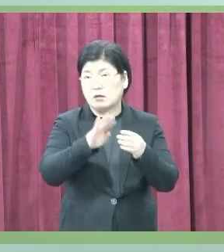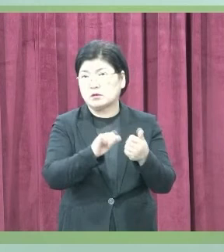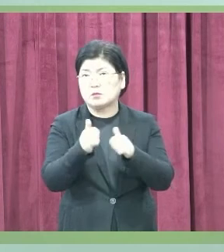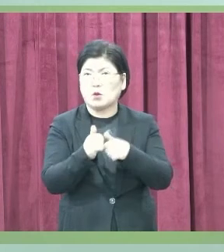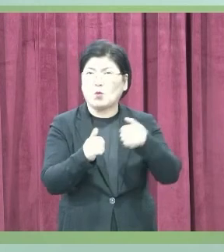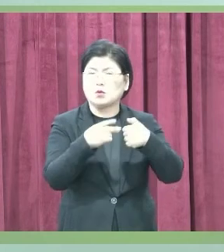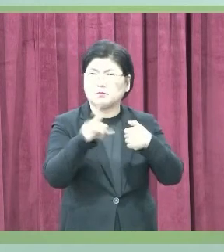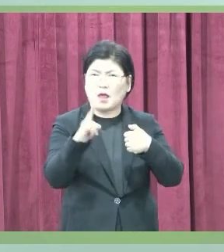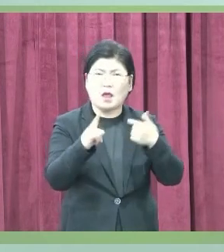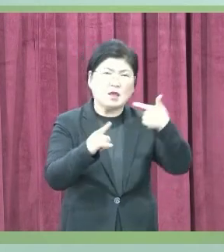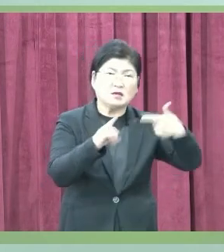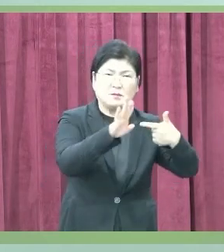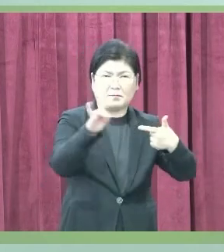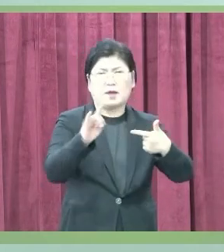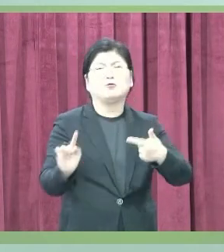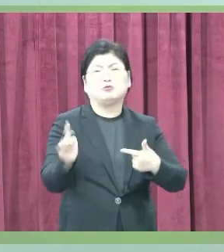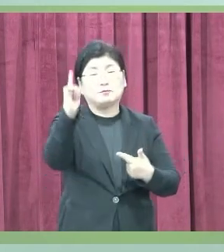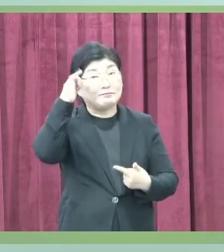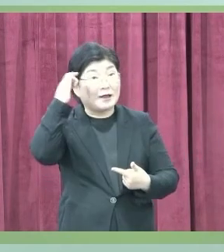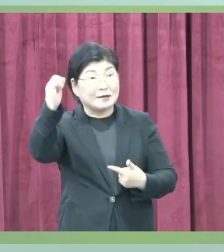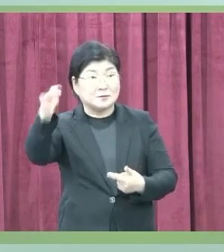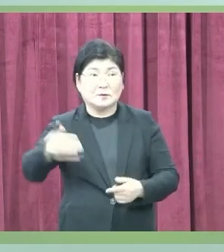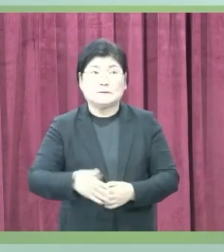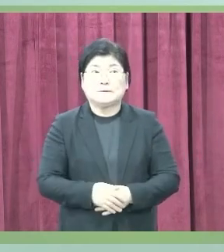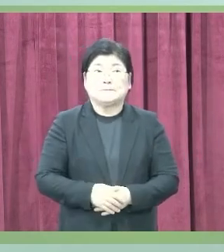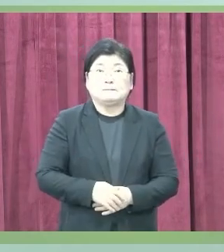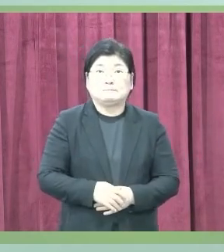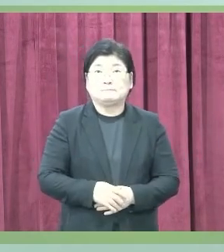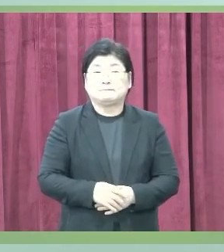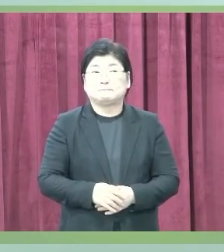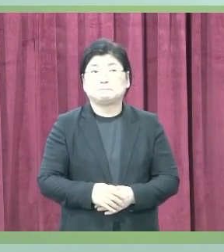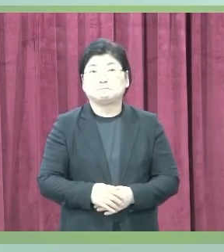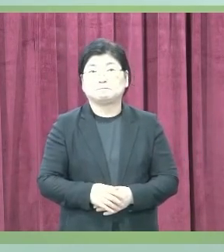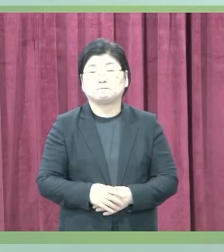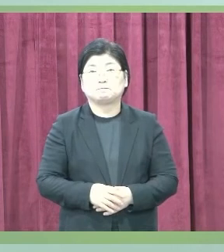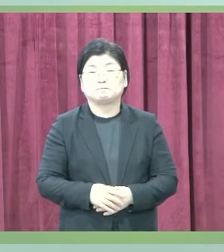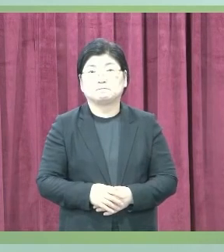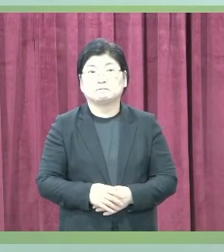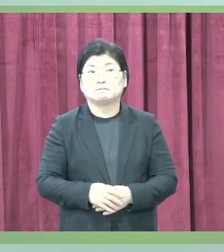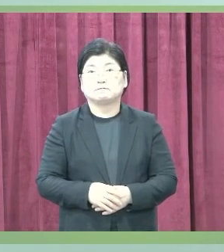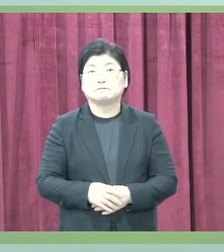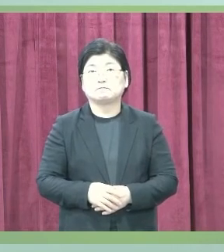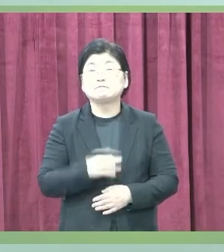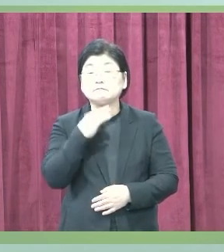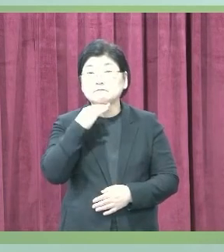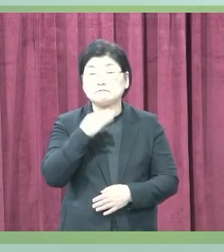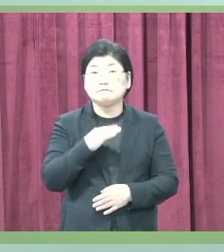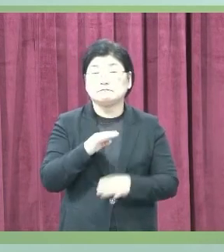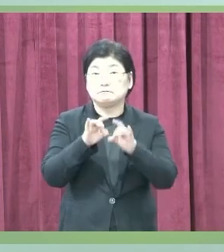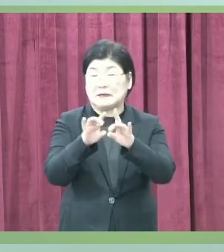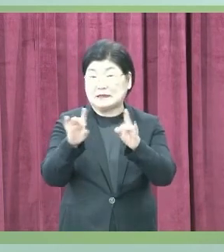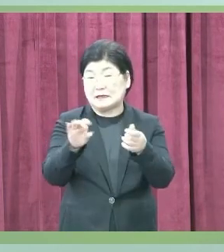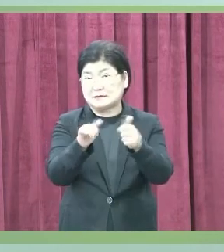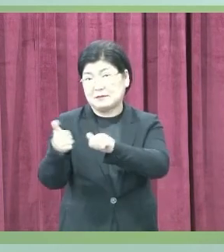장애인이 6배 높다. 이렇게 보시면 되고요. 예. 그래서 요거 이제 연령대별 사망률을 보시면